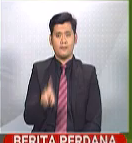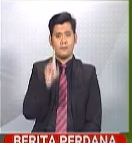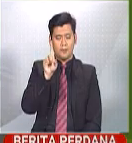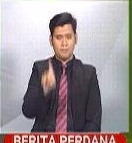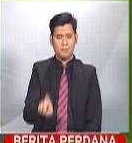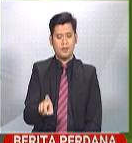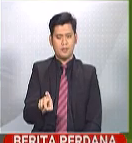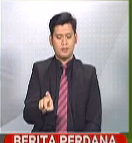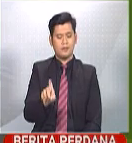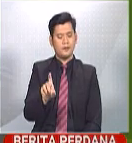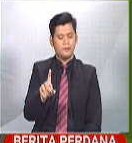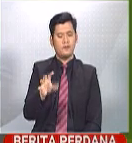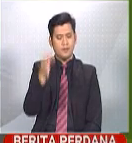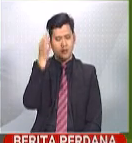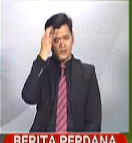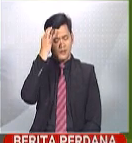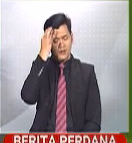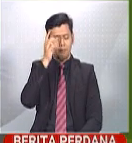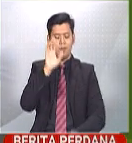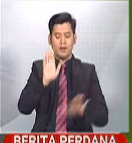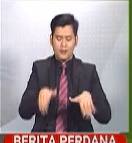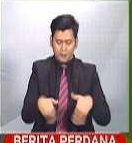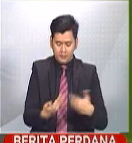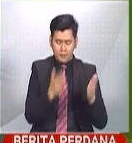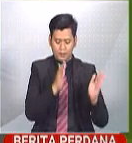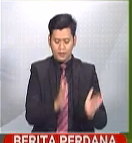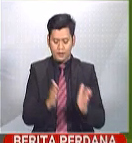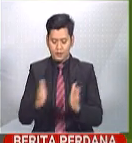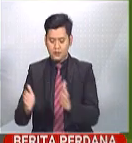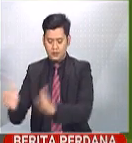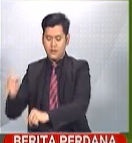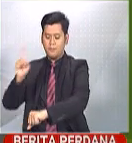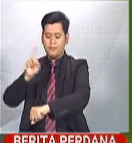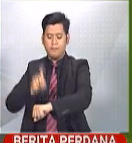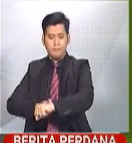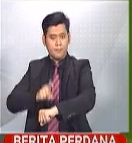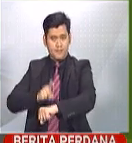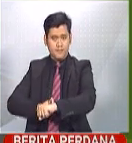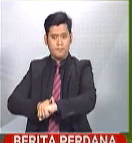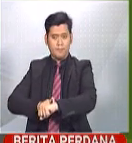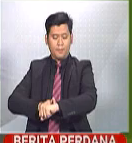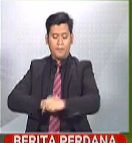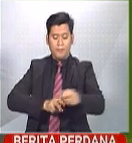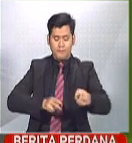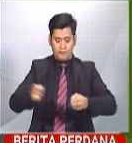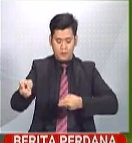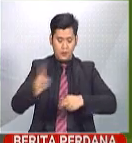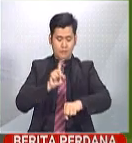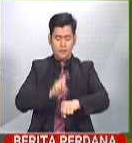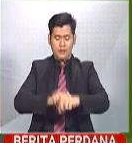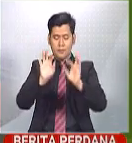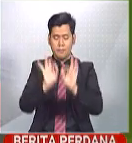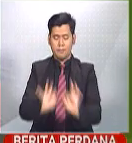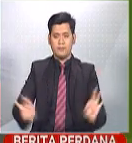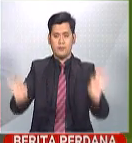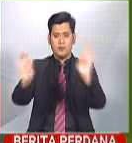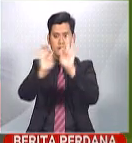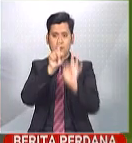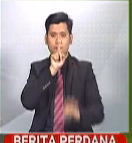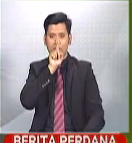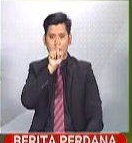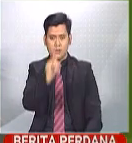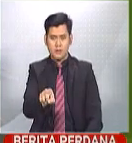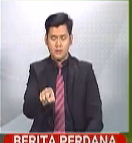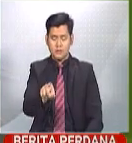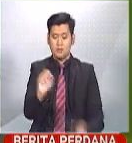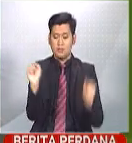tentukan masa yang kita bagi-bagikan, time management tu, pengurusan masa tu adalah sangat pentinglah. Salah satu